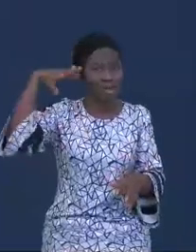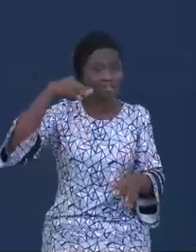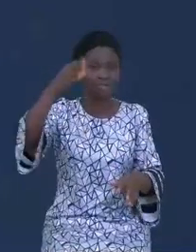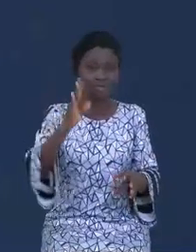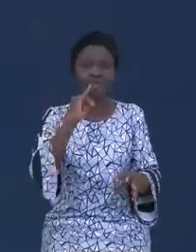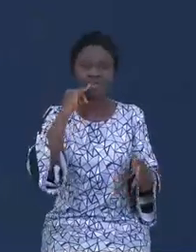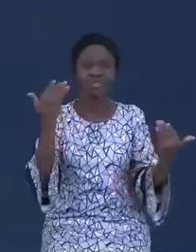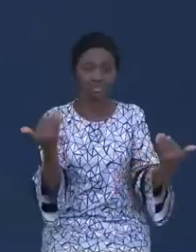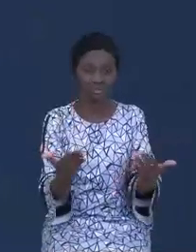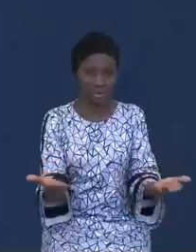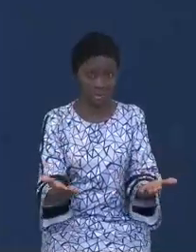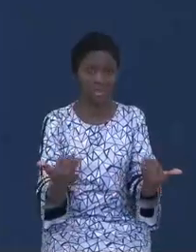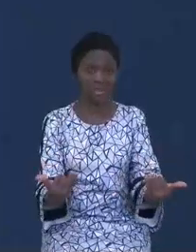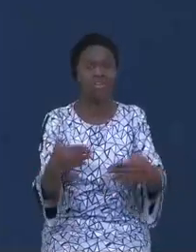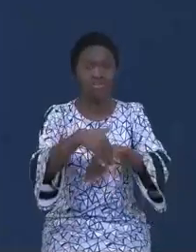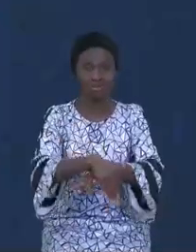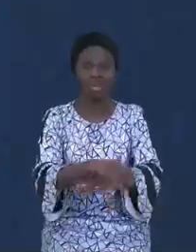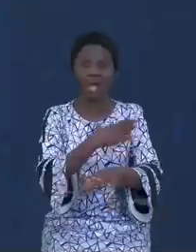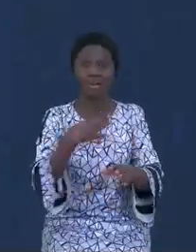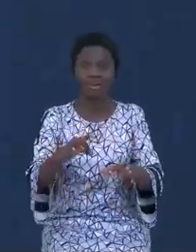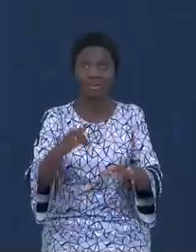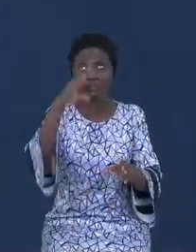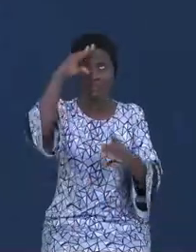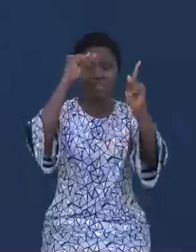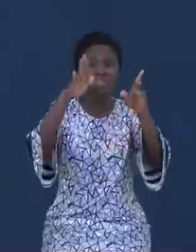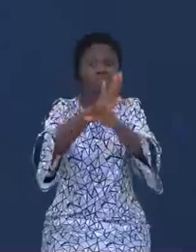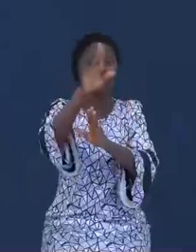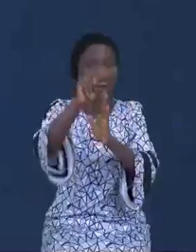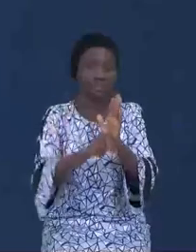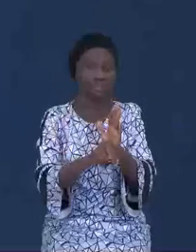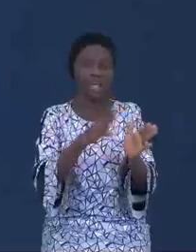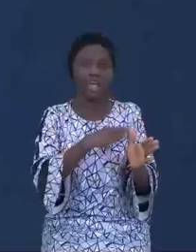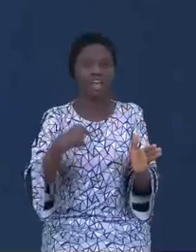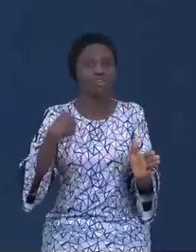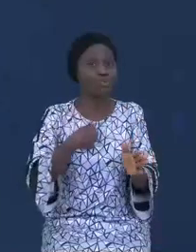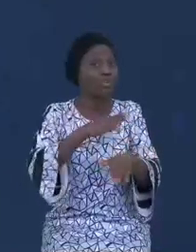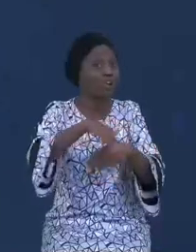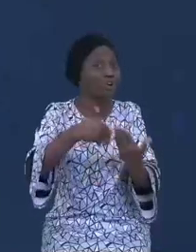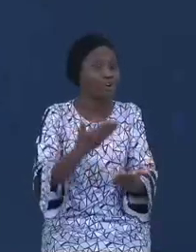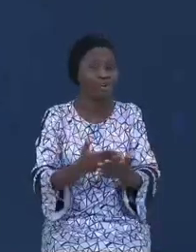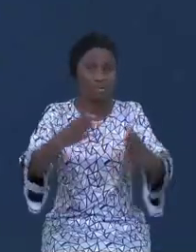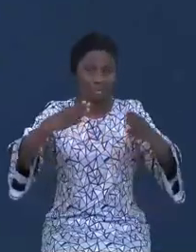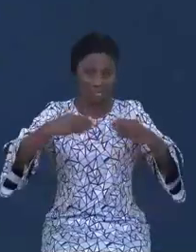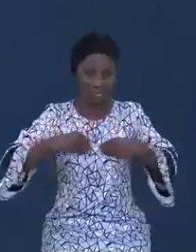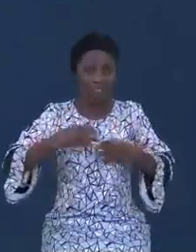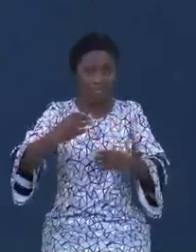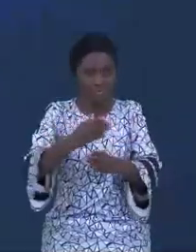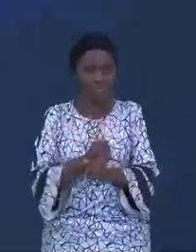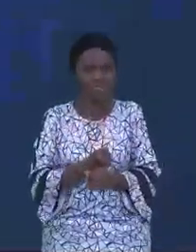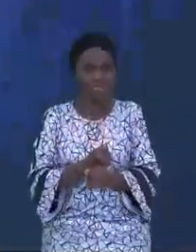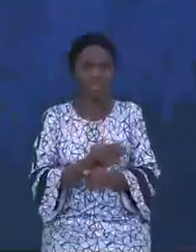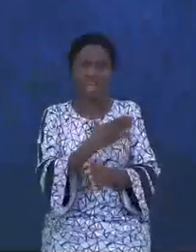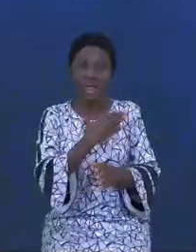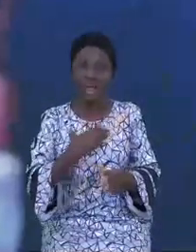de Dieu, sa plénitude. Nous avons tous reçu. Et grâce